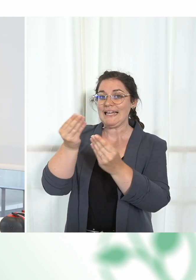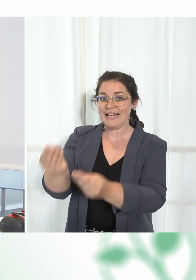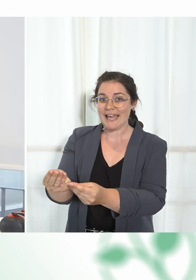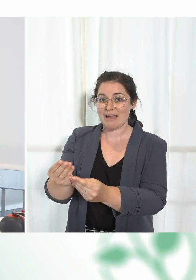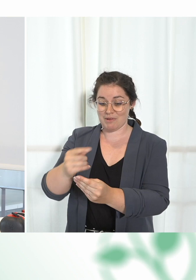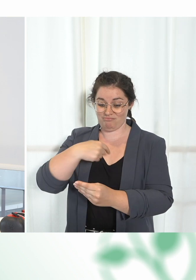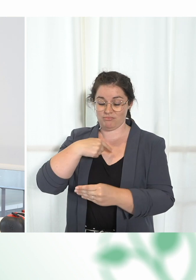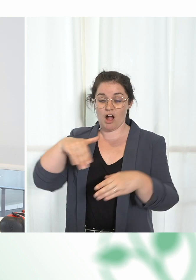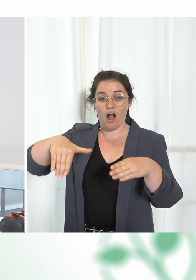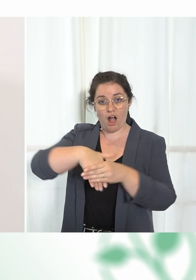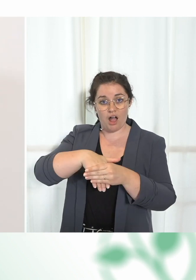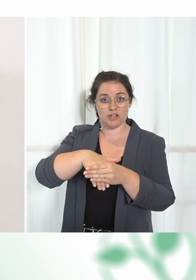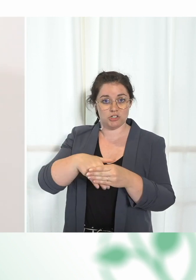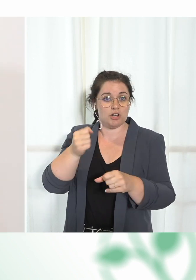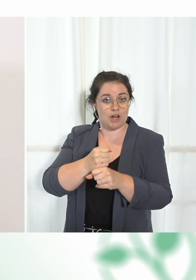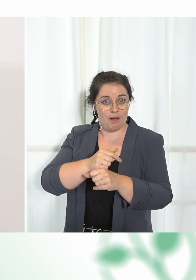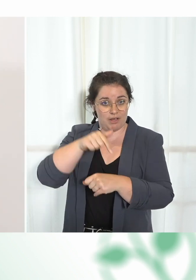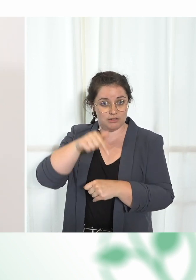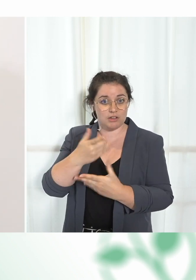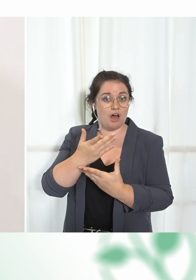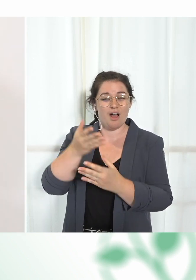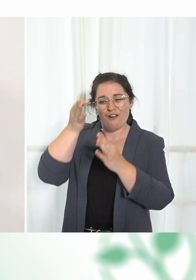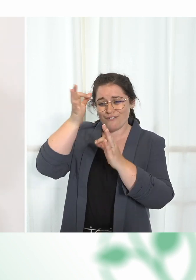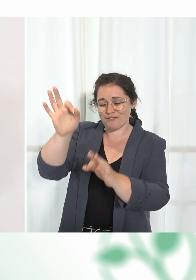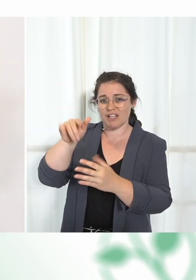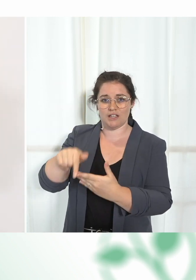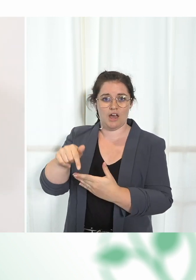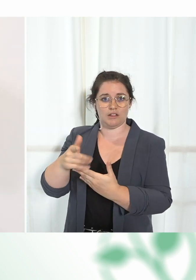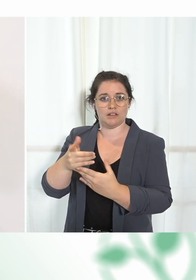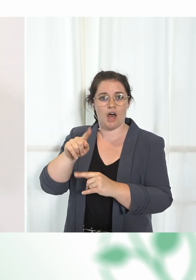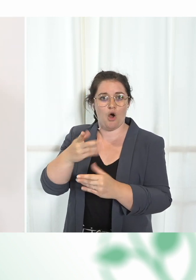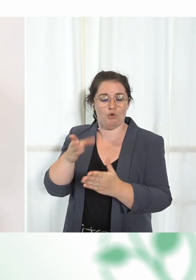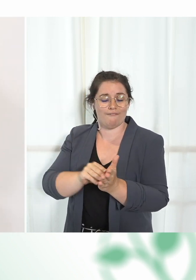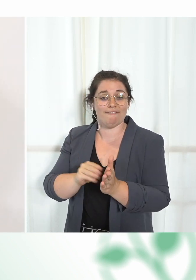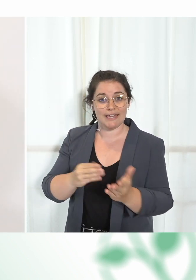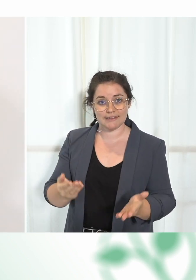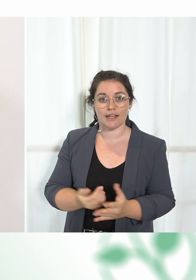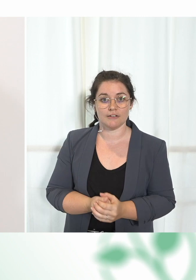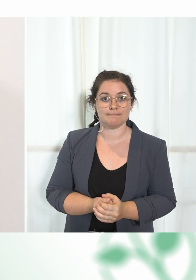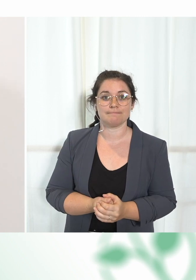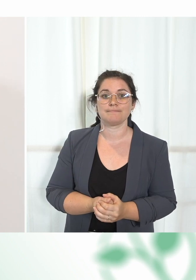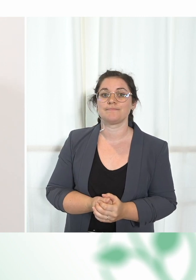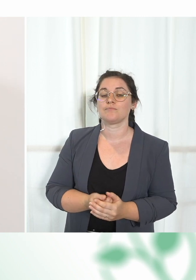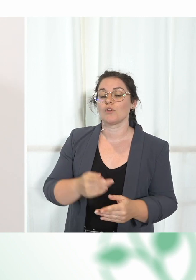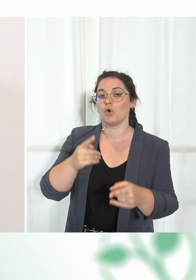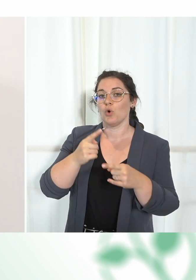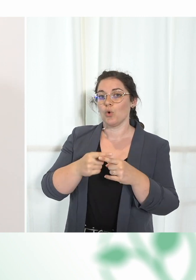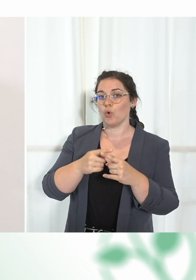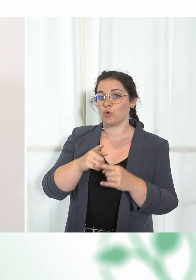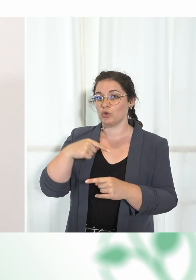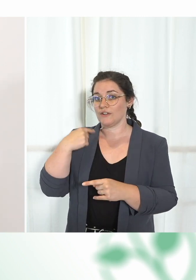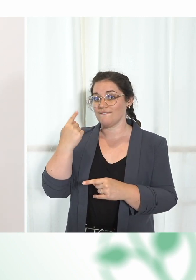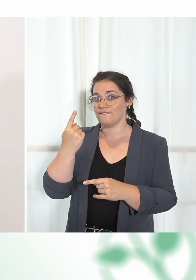bei uns zu arbeiten, die Fähigkeiten, die sie haben, einfach bei uns auch einzusetzen. Und wir